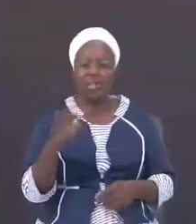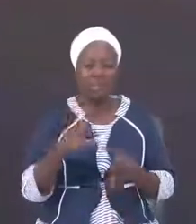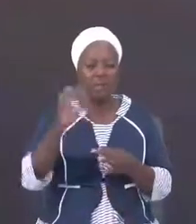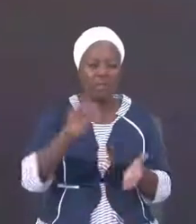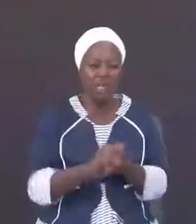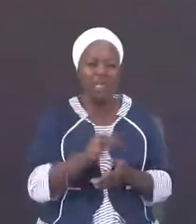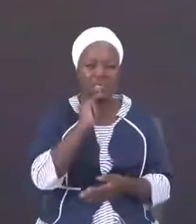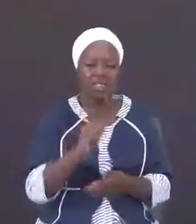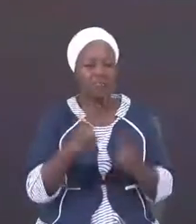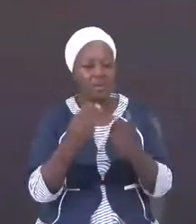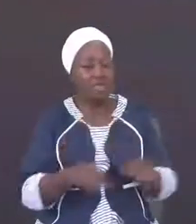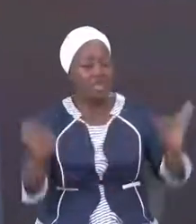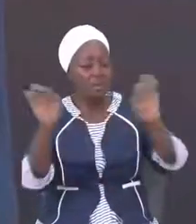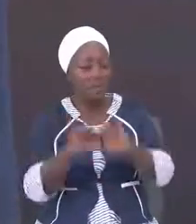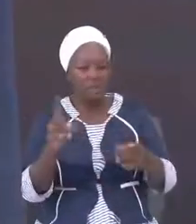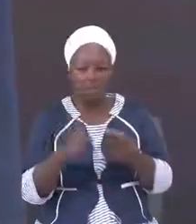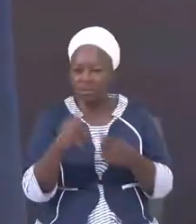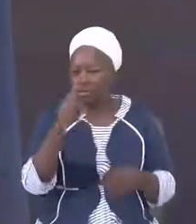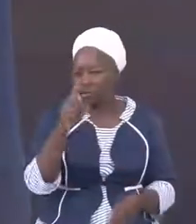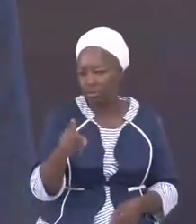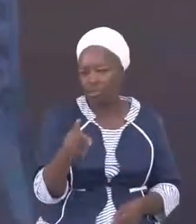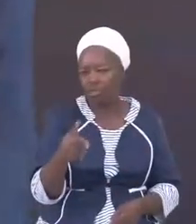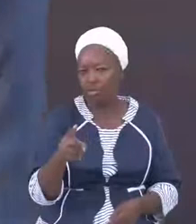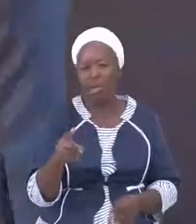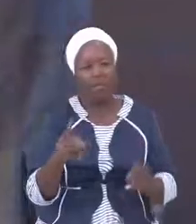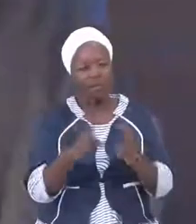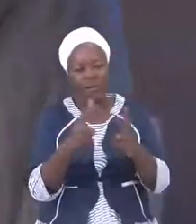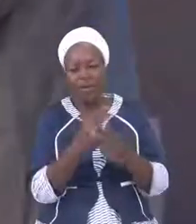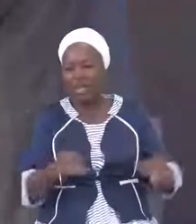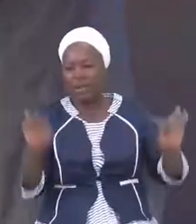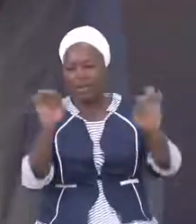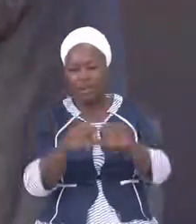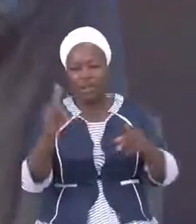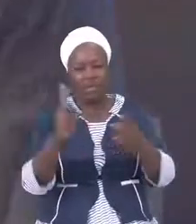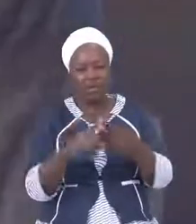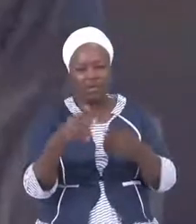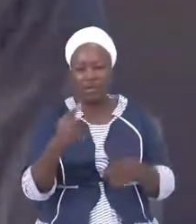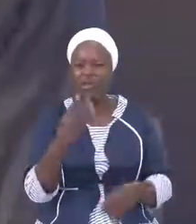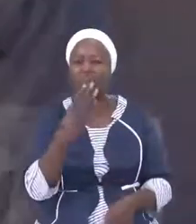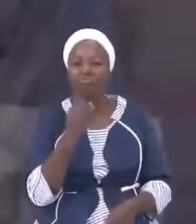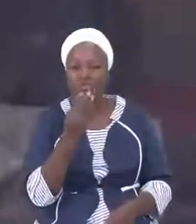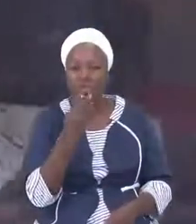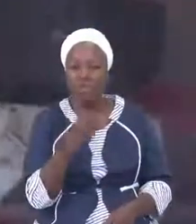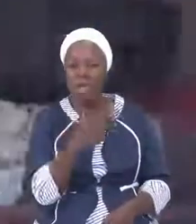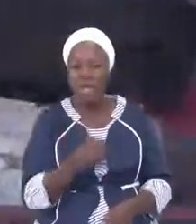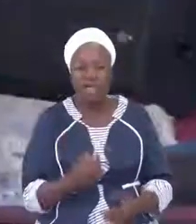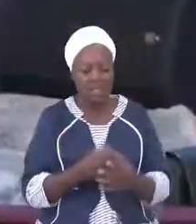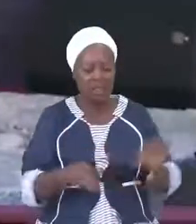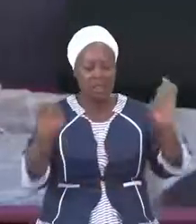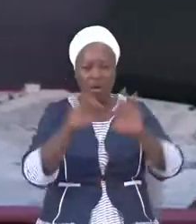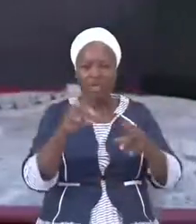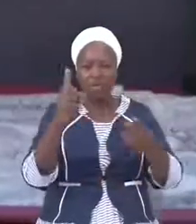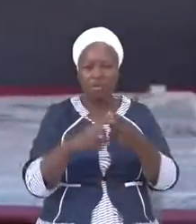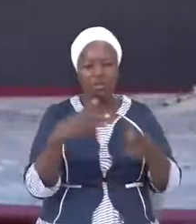cela vous est profitable. Cela est bénéfique aux Juifs. Cela